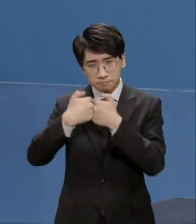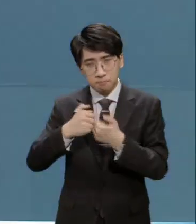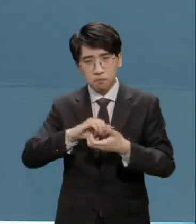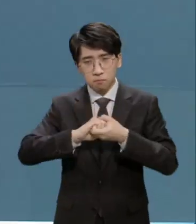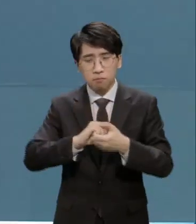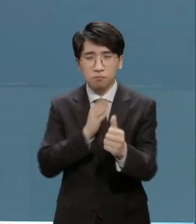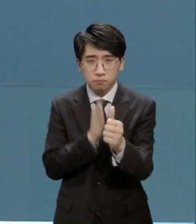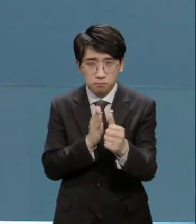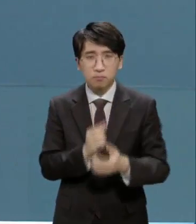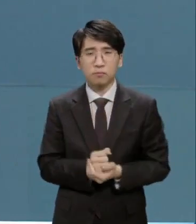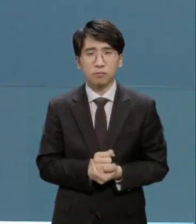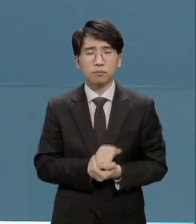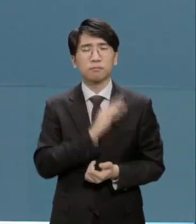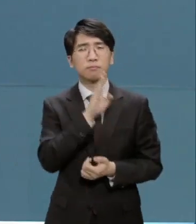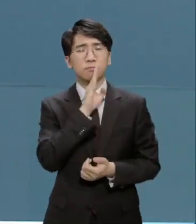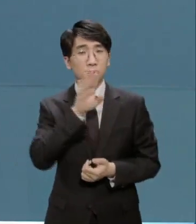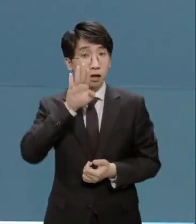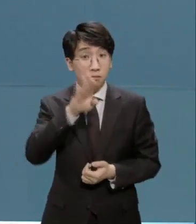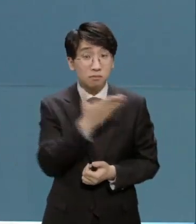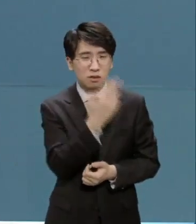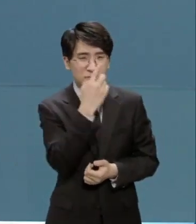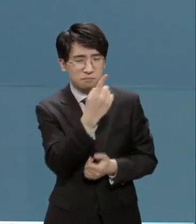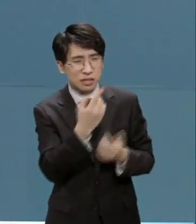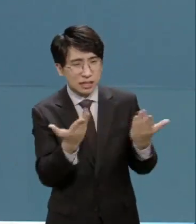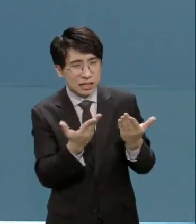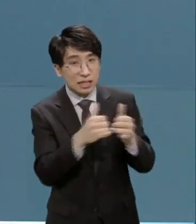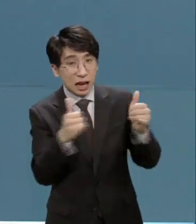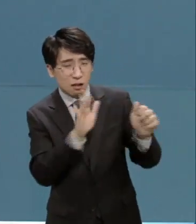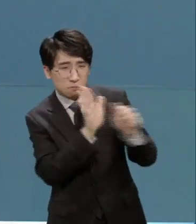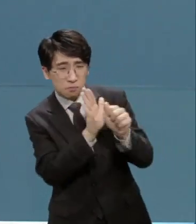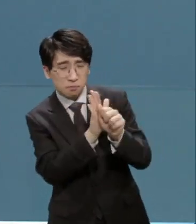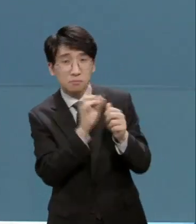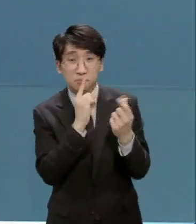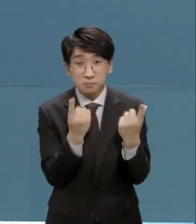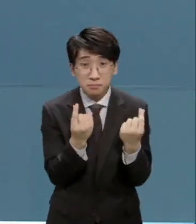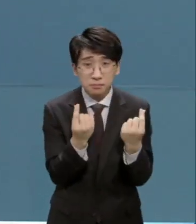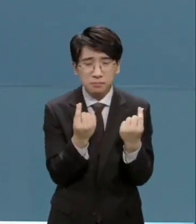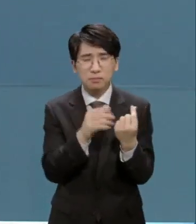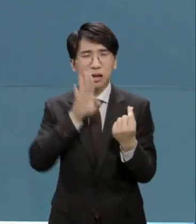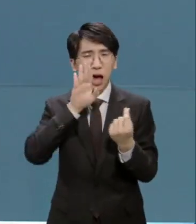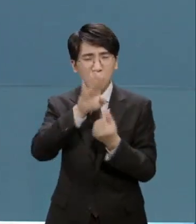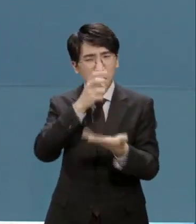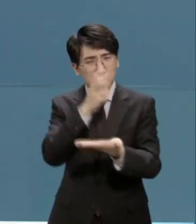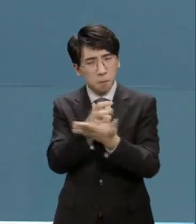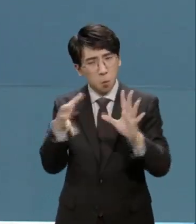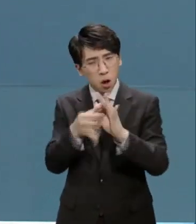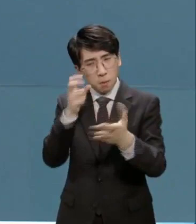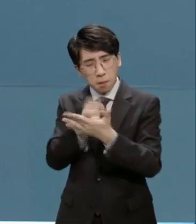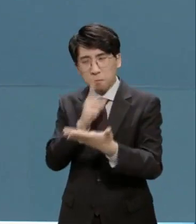경비노동자들의 고충해소용 지원에 나선 만큼 또 법규 팀장님이시니까 네. 관련된 법에 또 제도적인